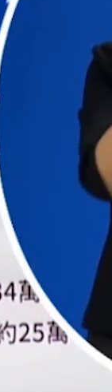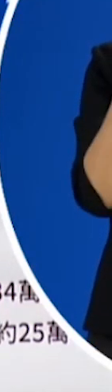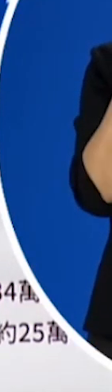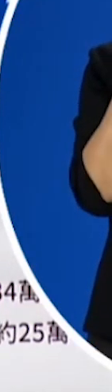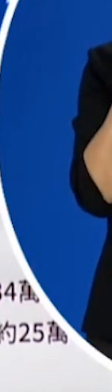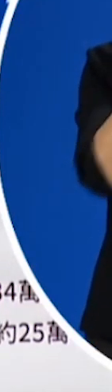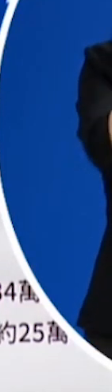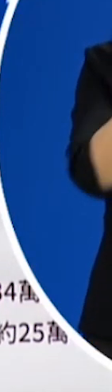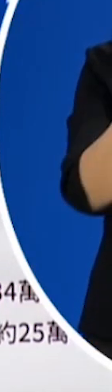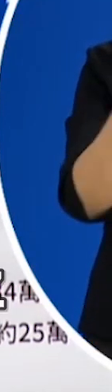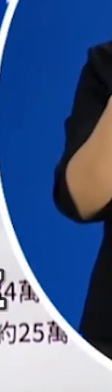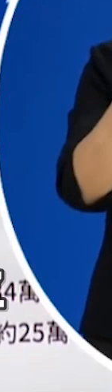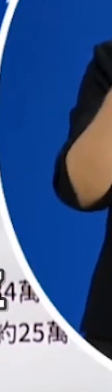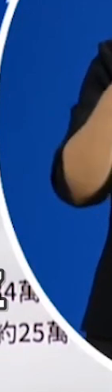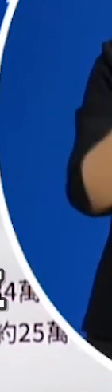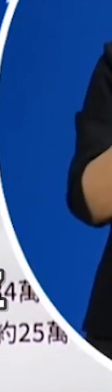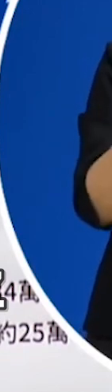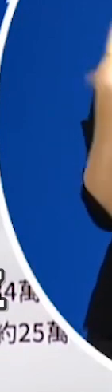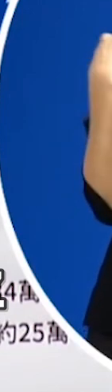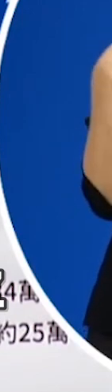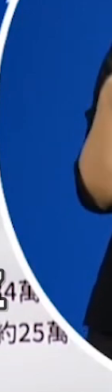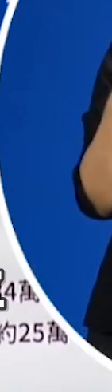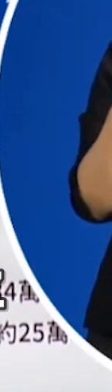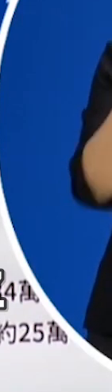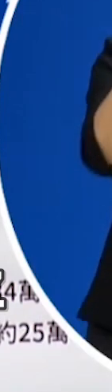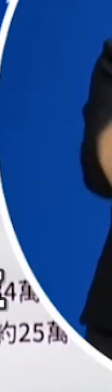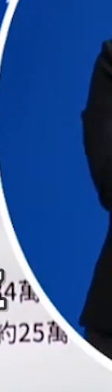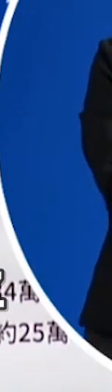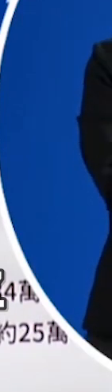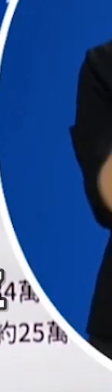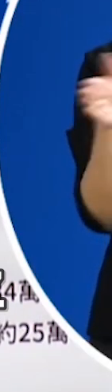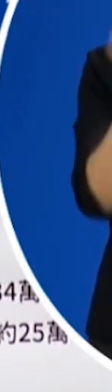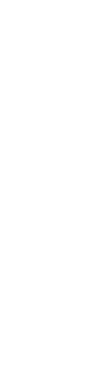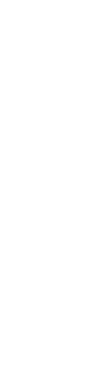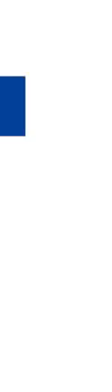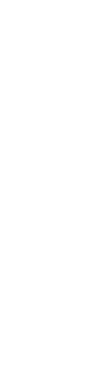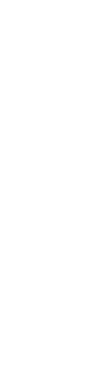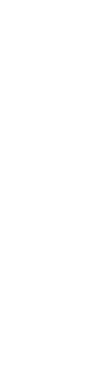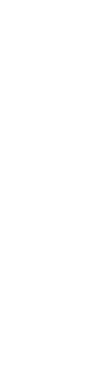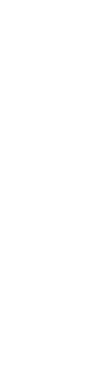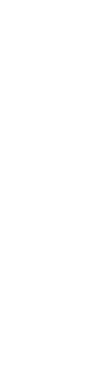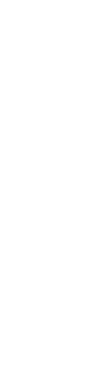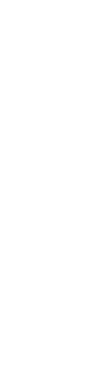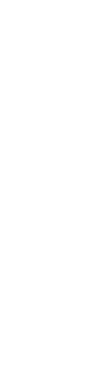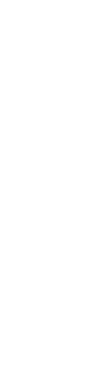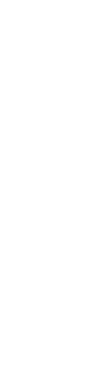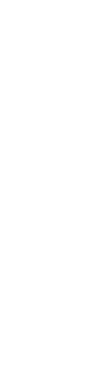况效果并不会减低，那有一些疫苗反而拉久了效果反而是好。